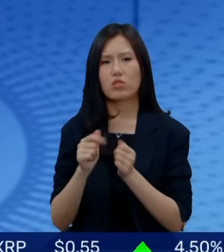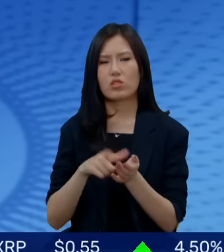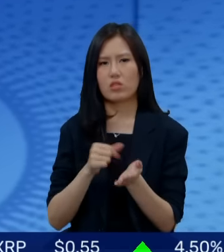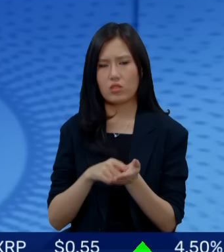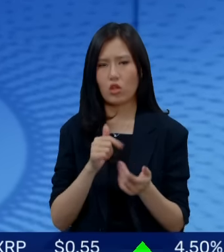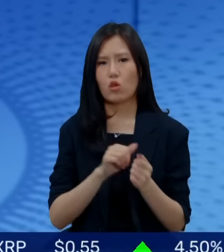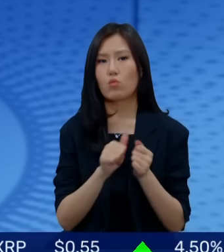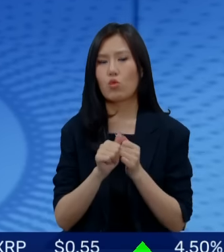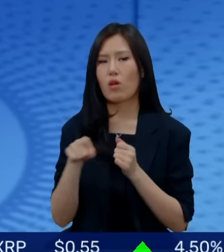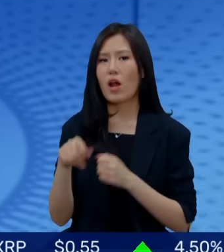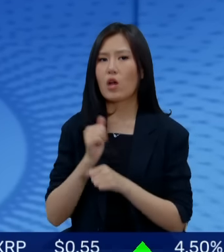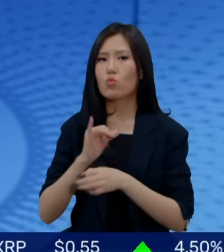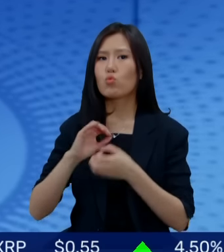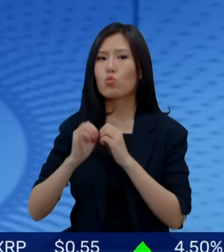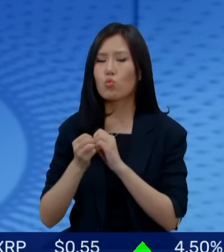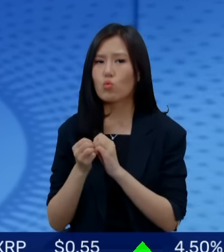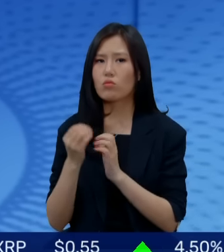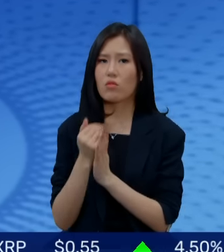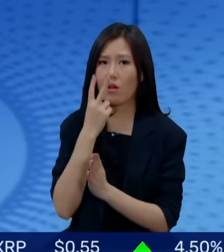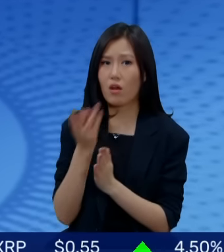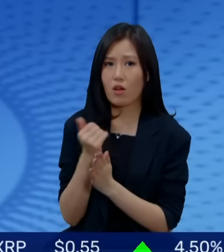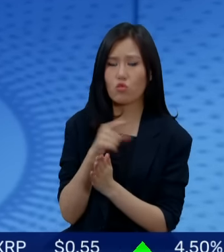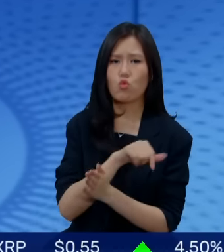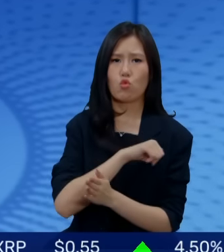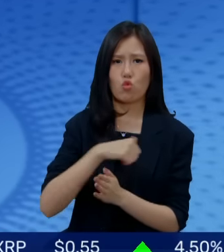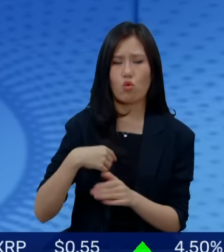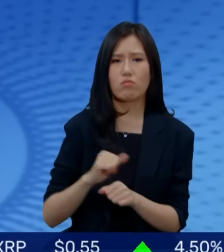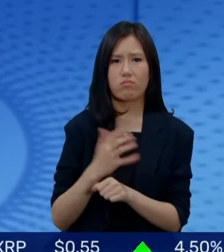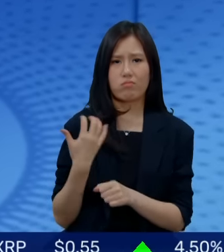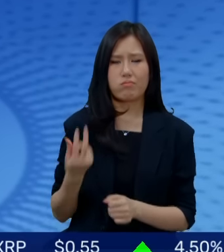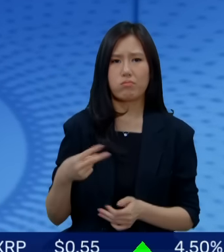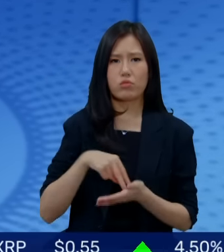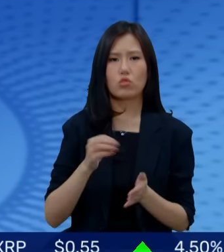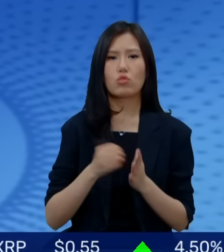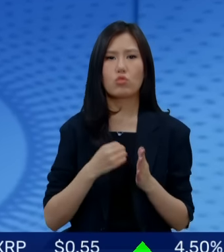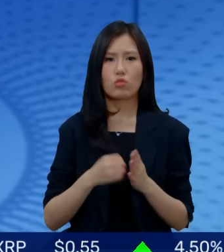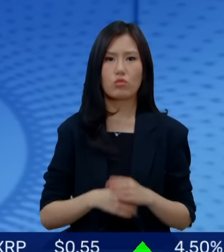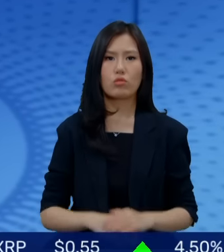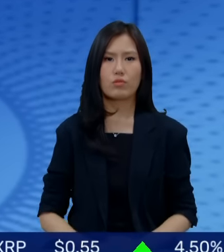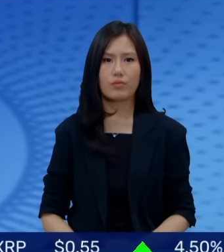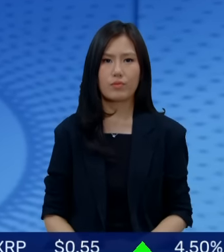энэ мөнгийг юунд зарцуулж байгаа вэ гэдэгт оршин суугчид өөрсдөө хяналт тавих ёстой гэлээ.